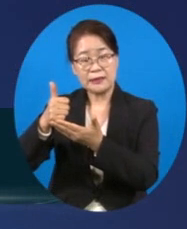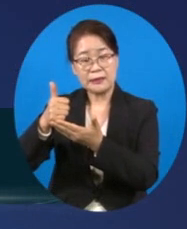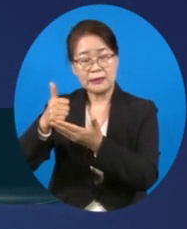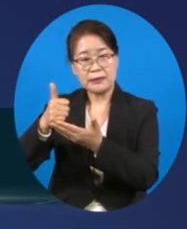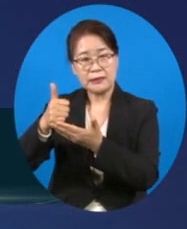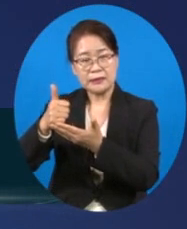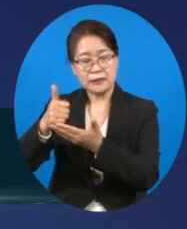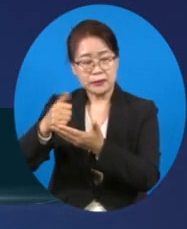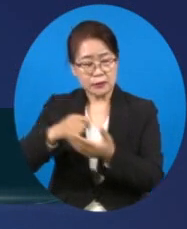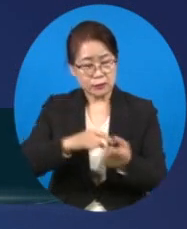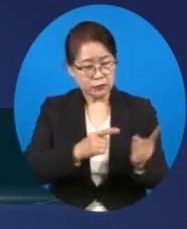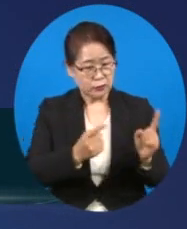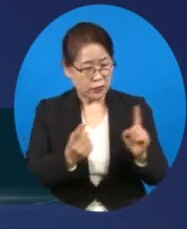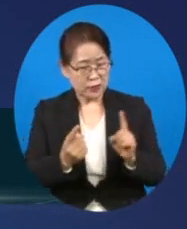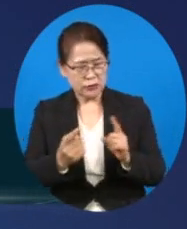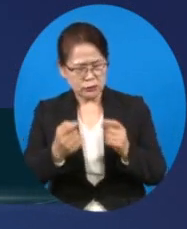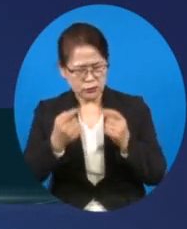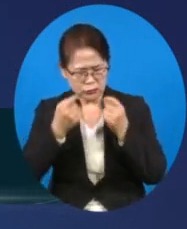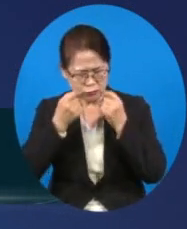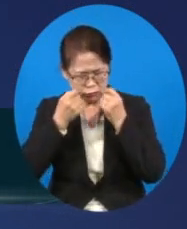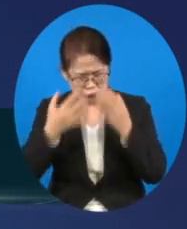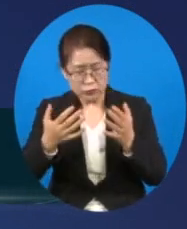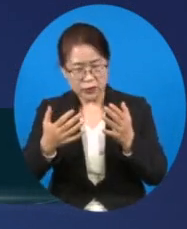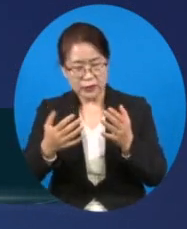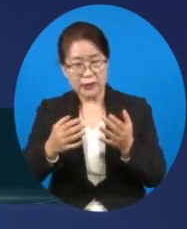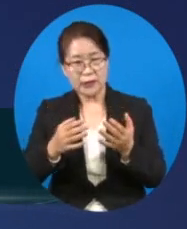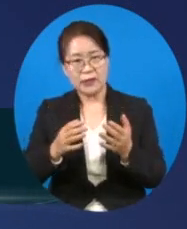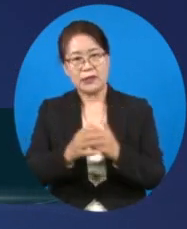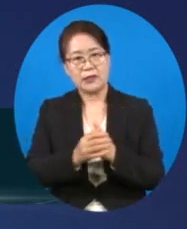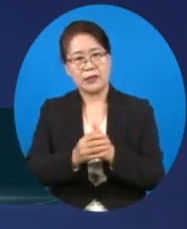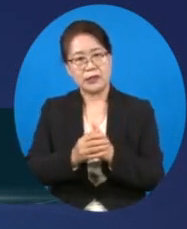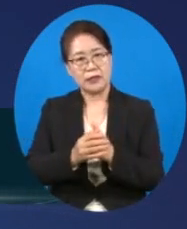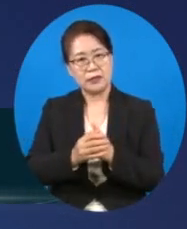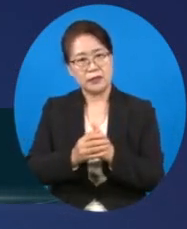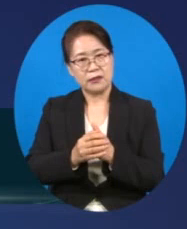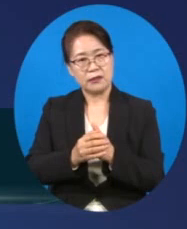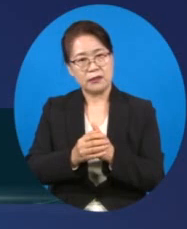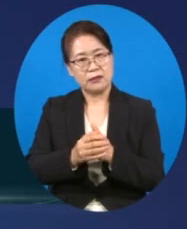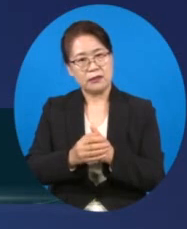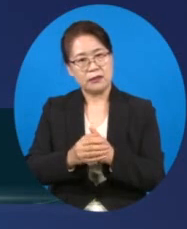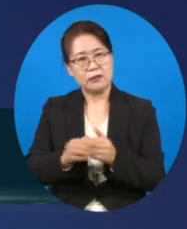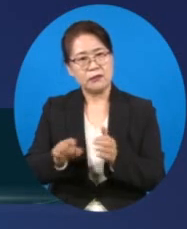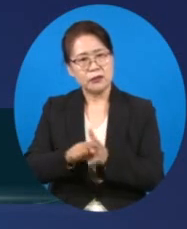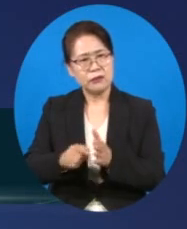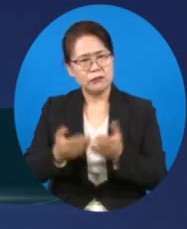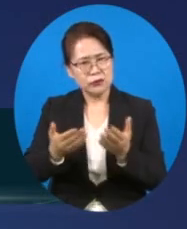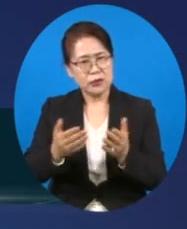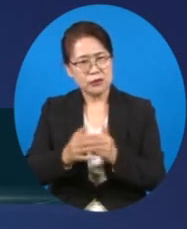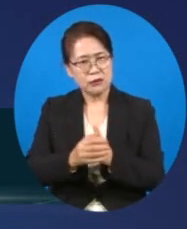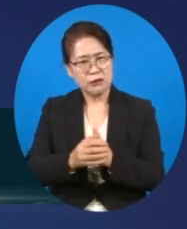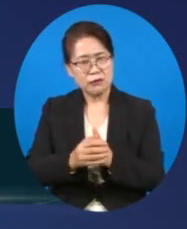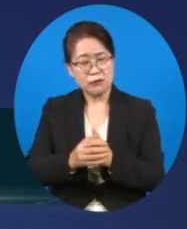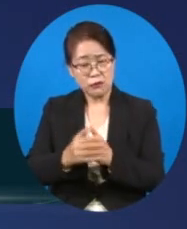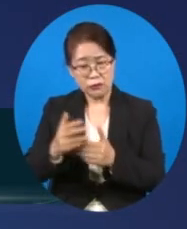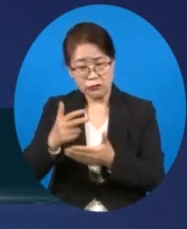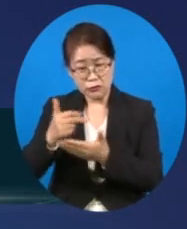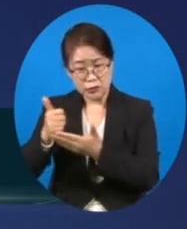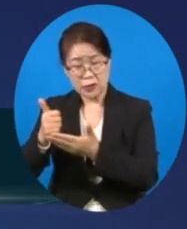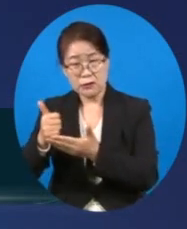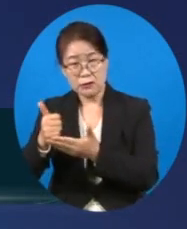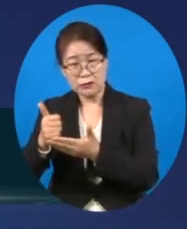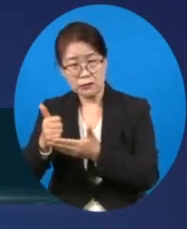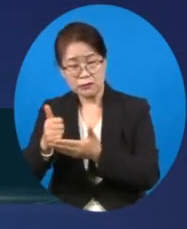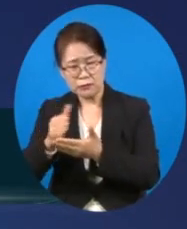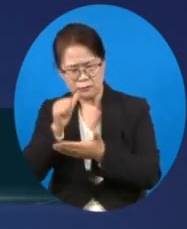좀 더 분명하게 제자들에게 심어 주기 위해서 주님께서는 손과 옆구리를 보여주신 거예요